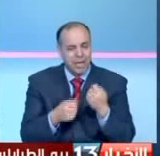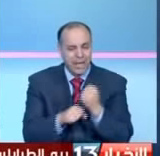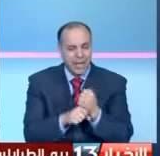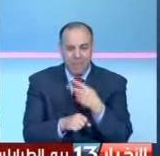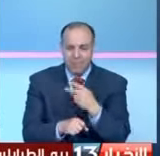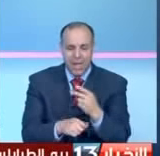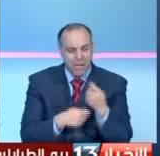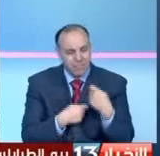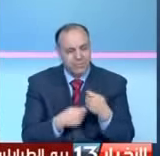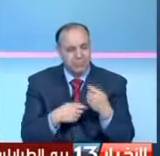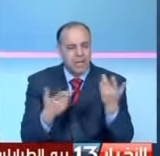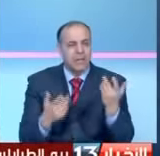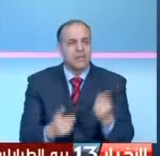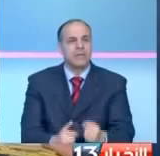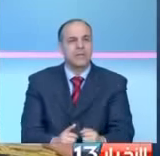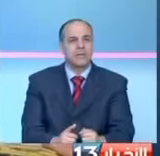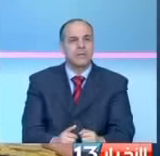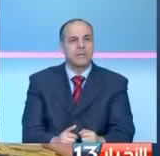المنتوج نتاعهم.